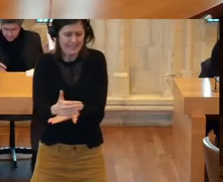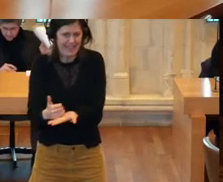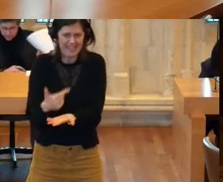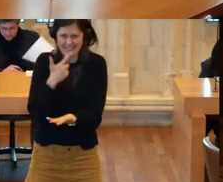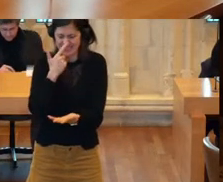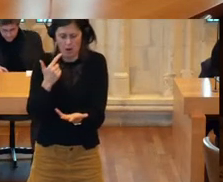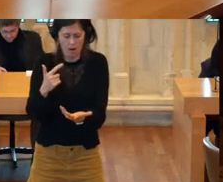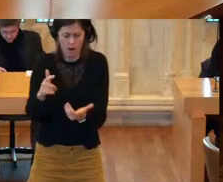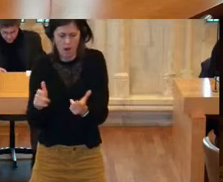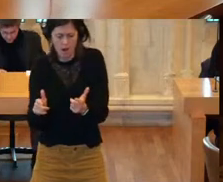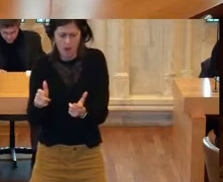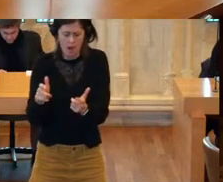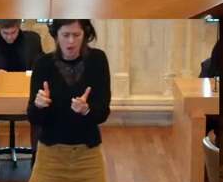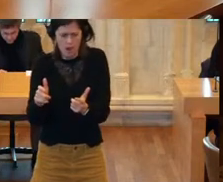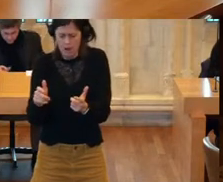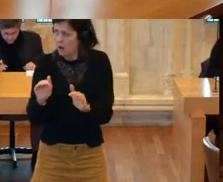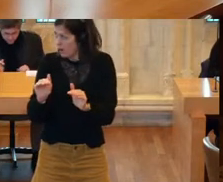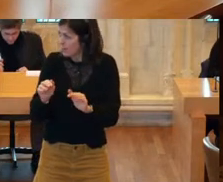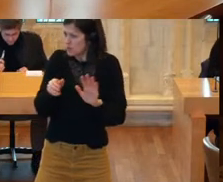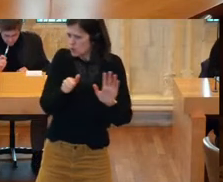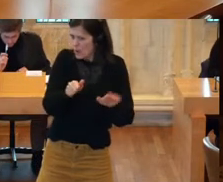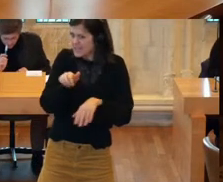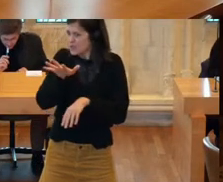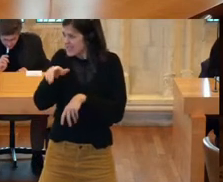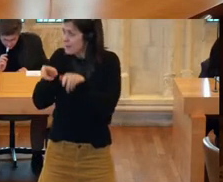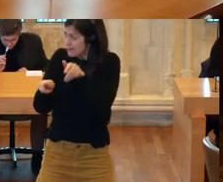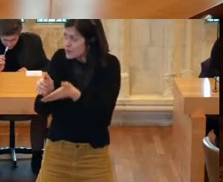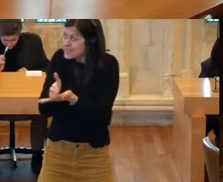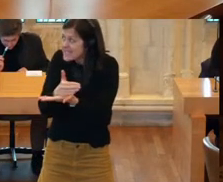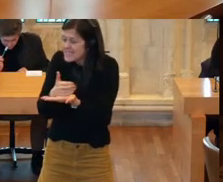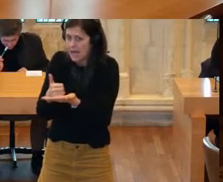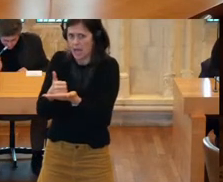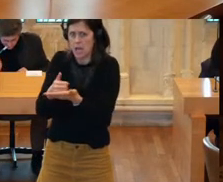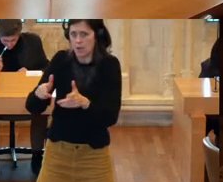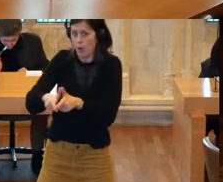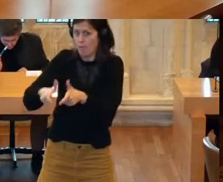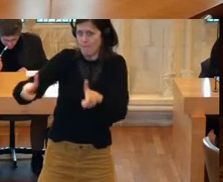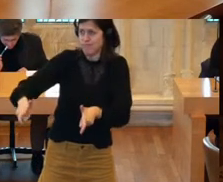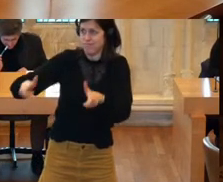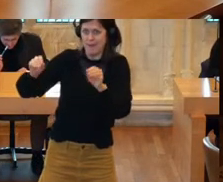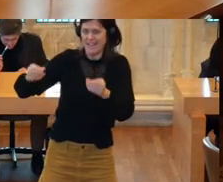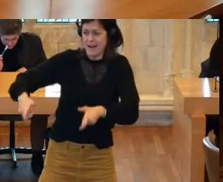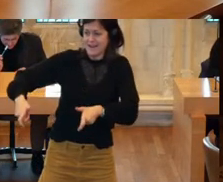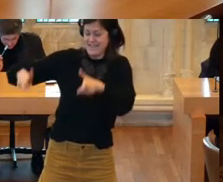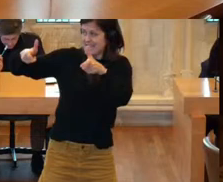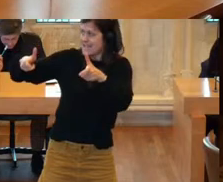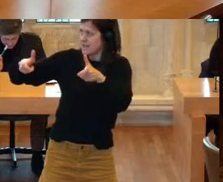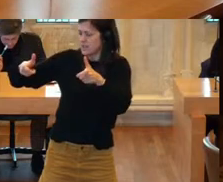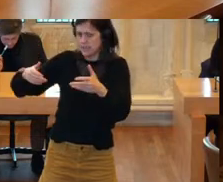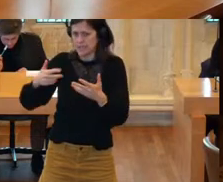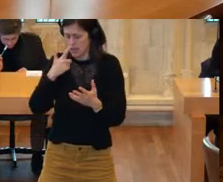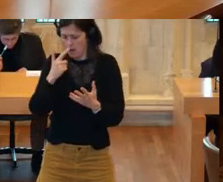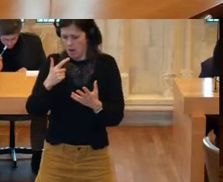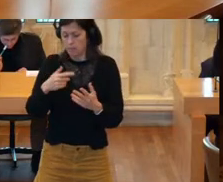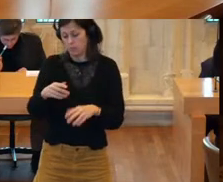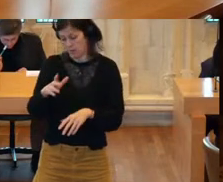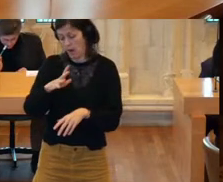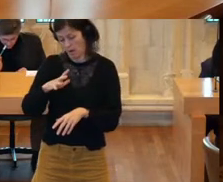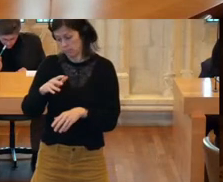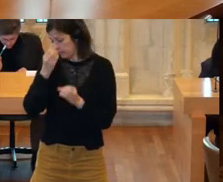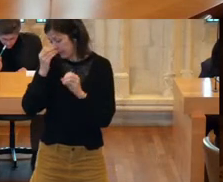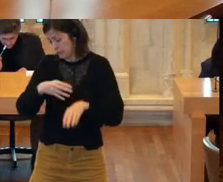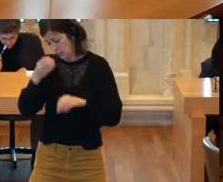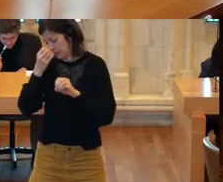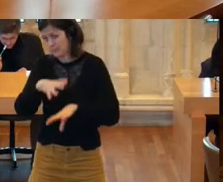incertitude permanente. Il y a quand même 65, je crois, salariés aux galeries Lafayette. Certains ont d'ailleurs démissionné